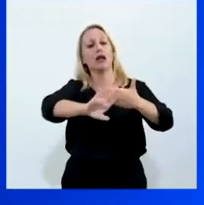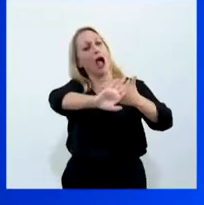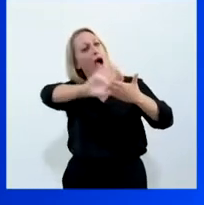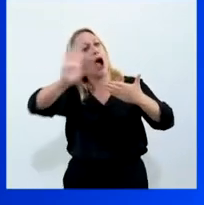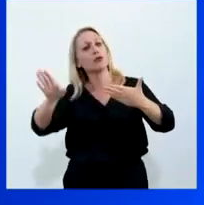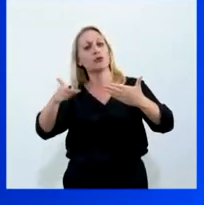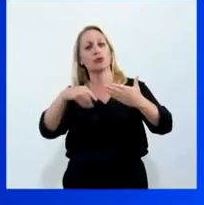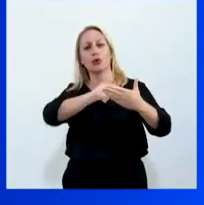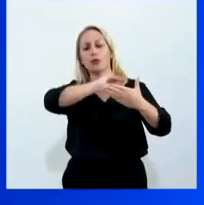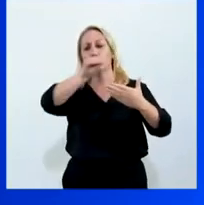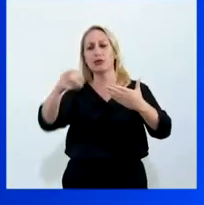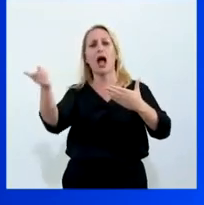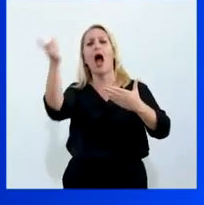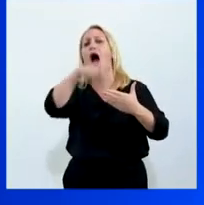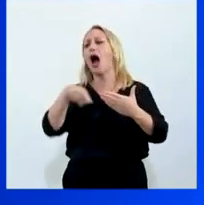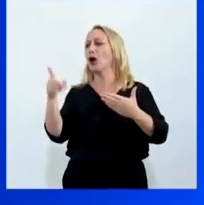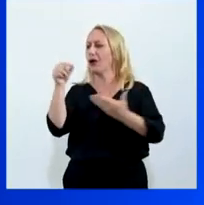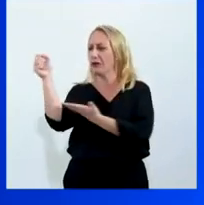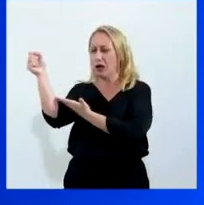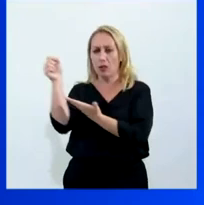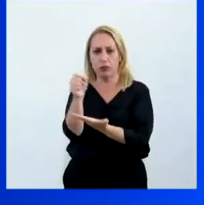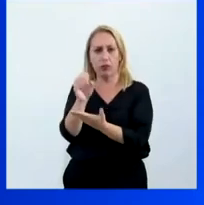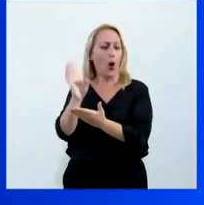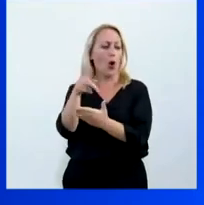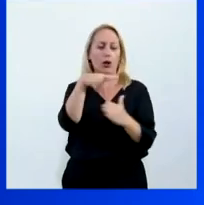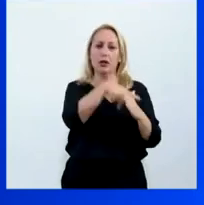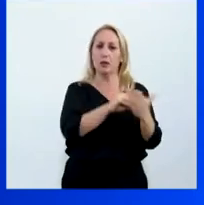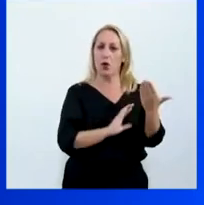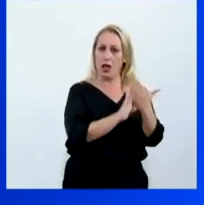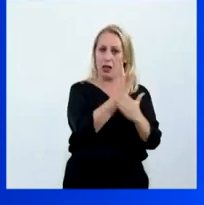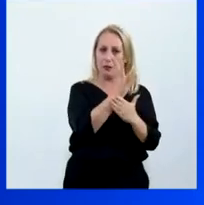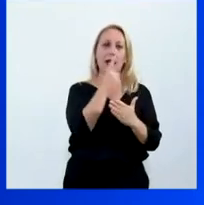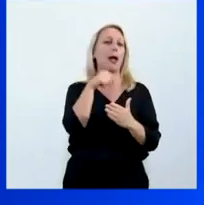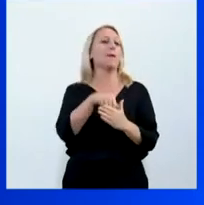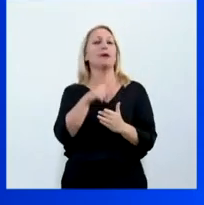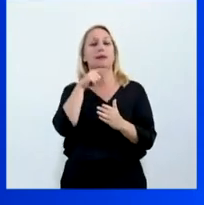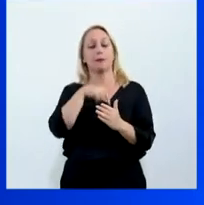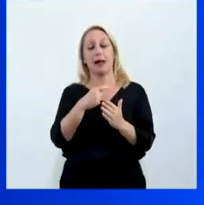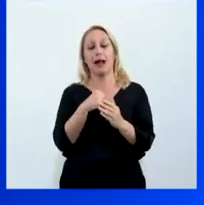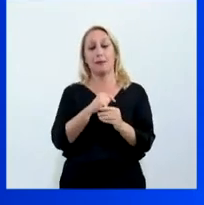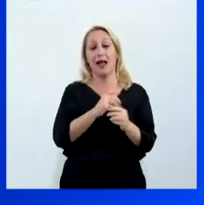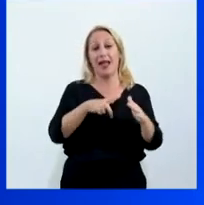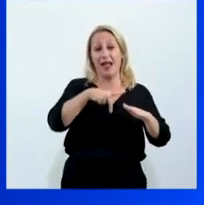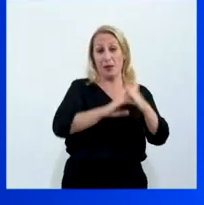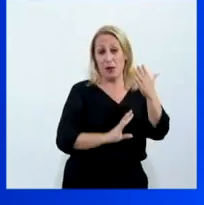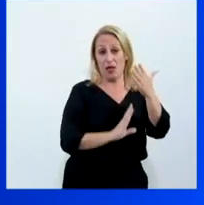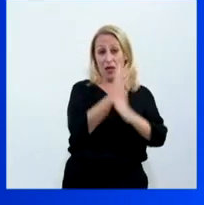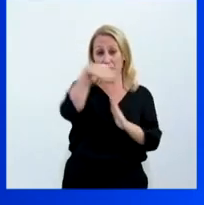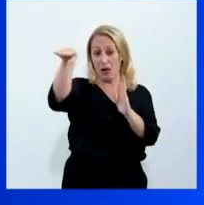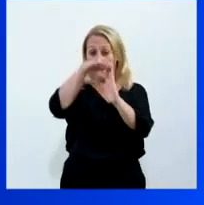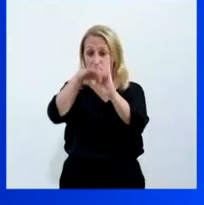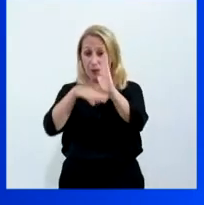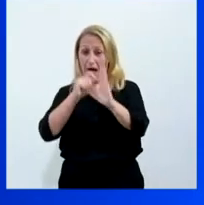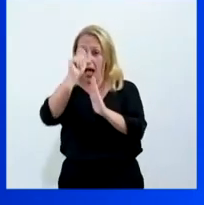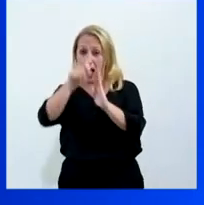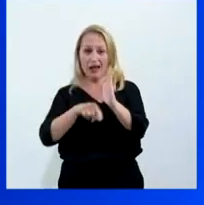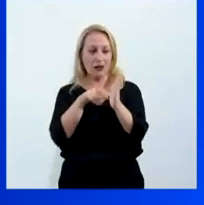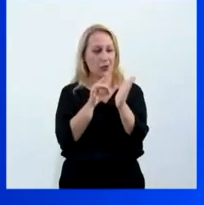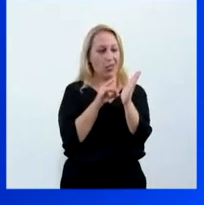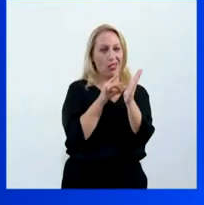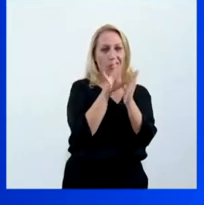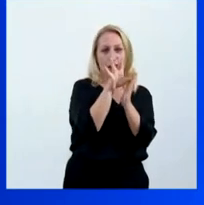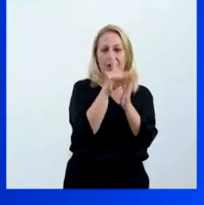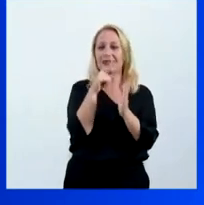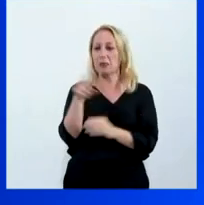επιτύχουμε χρηματοδότηση από άλλους πόρους. Το ότι ένα έργο εντάσσεται ή απεντάσσεται στο Ταμείο Ανάκαμψης δεν σημαίνει ότι το έργο αυτό απορρίπτεται επί της αρχής και ότι δεν θα